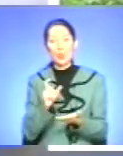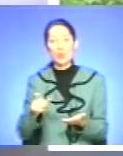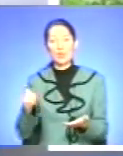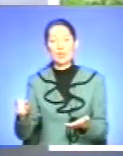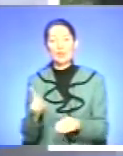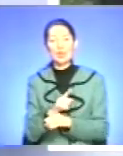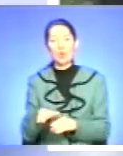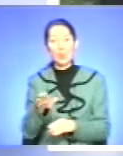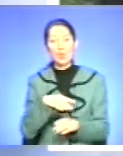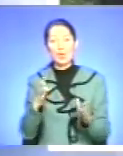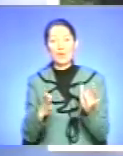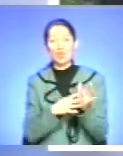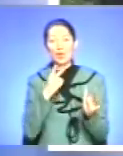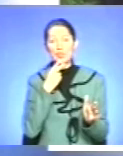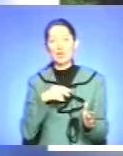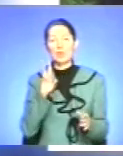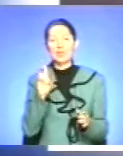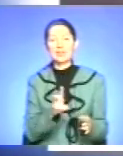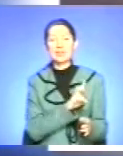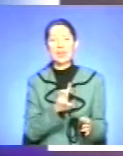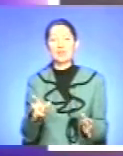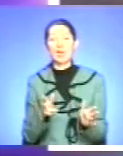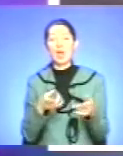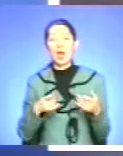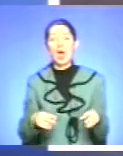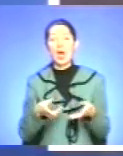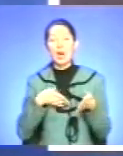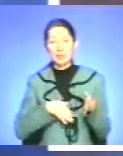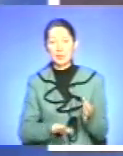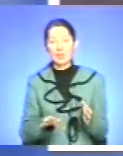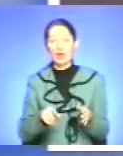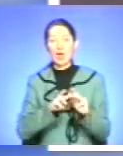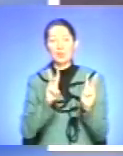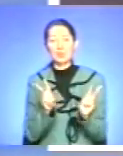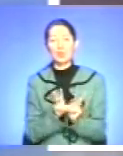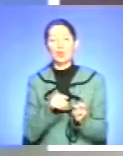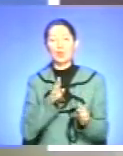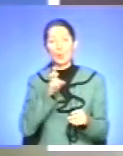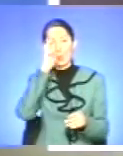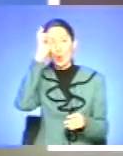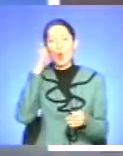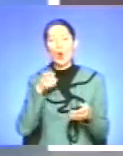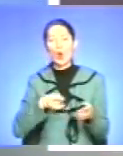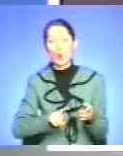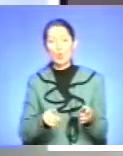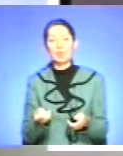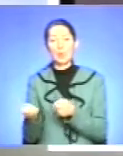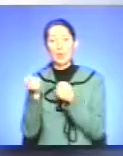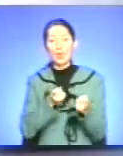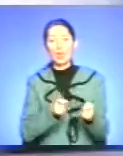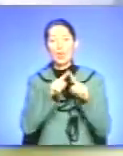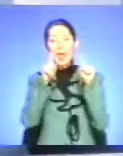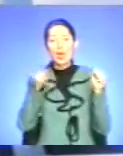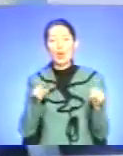9 червня до церкви Різдва Пресвятої Богородиці, що у Тернополі, прибуде ікона Дубенської Божої Матері.